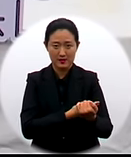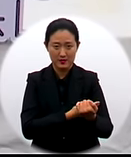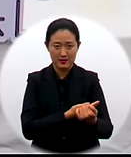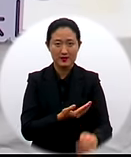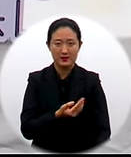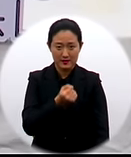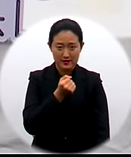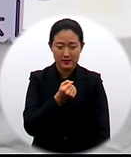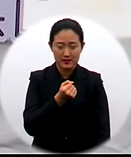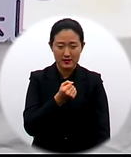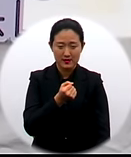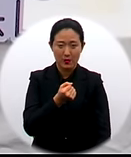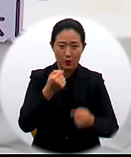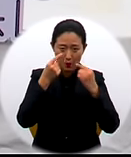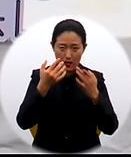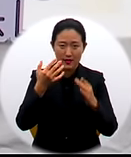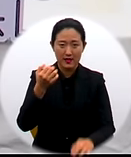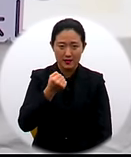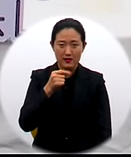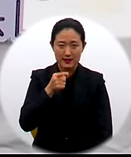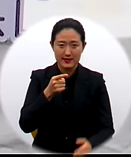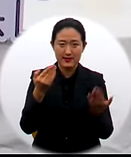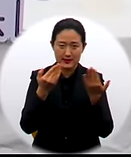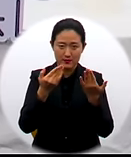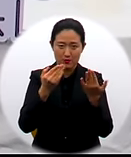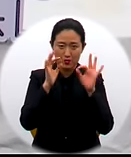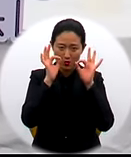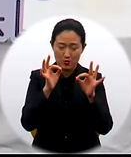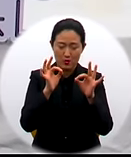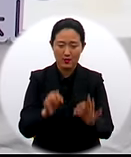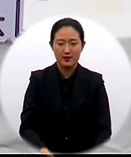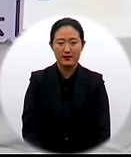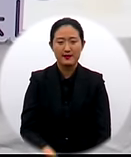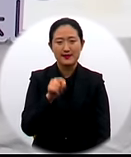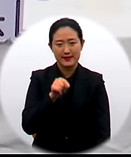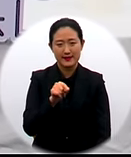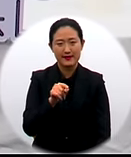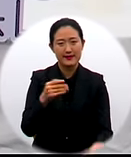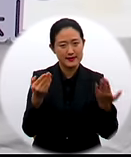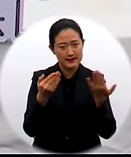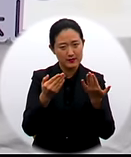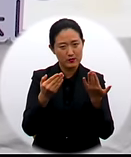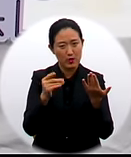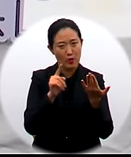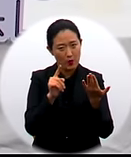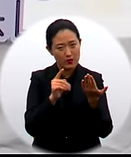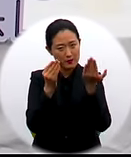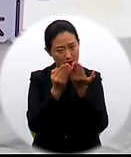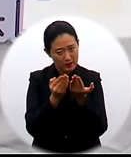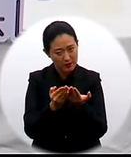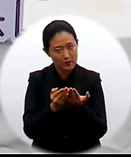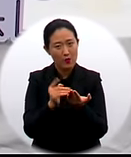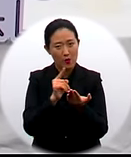역량, 본인이 자신하는 어떤 직무 역량에 어떤 확신을 가지고 이 직무를 본능적으로 떠올렸을까? 그렇다면 이